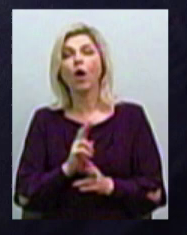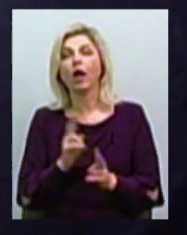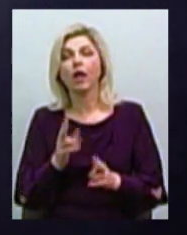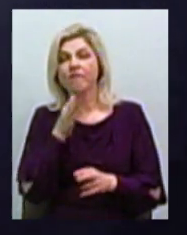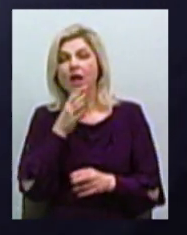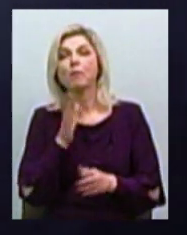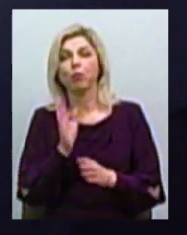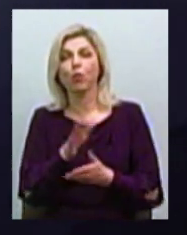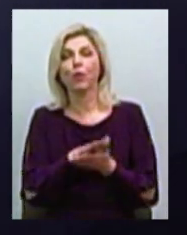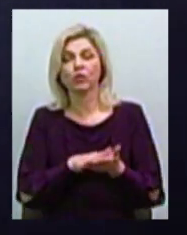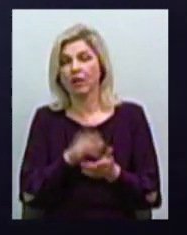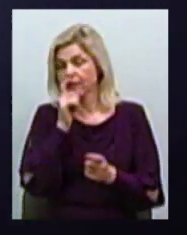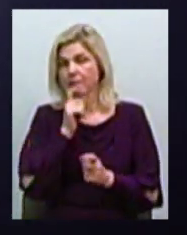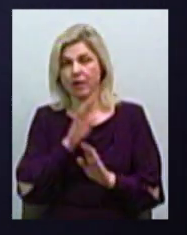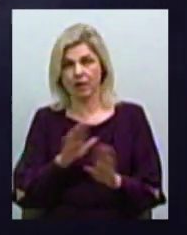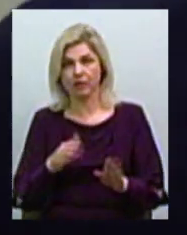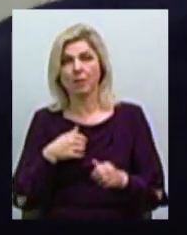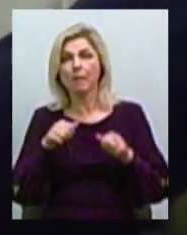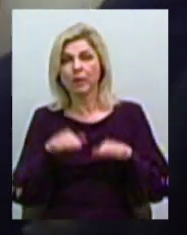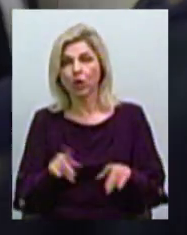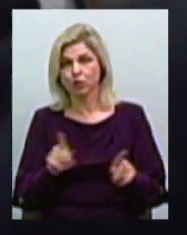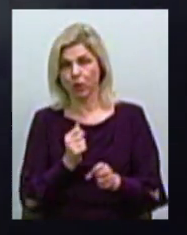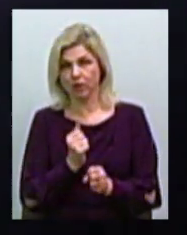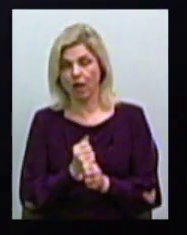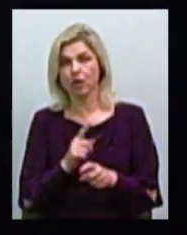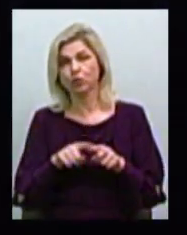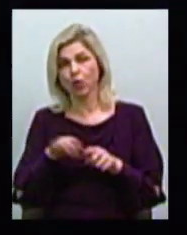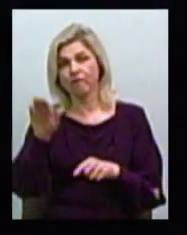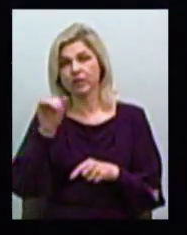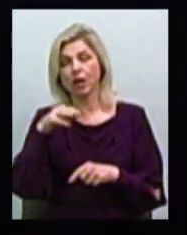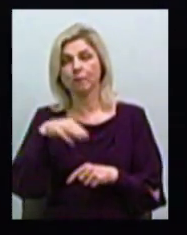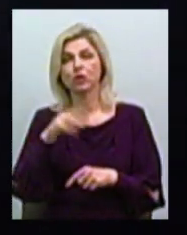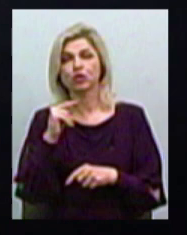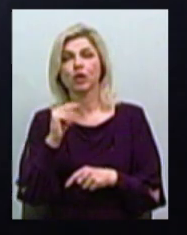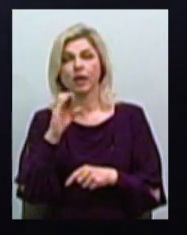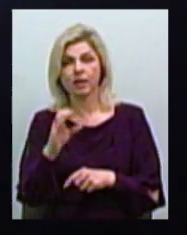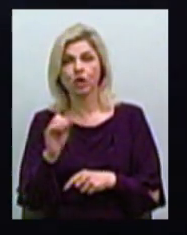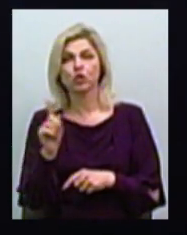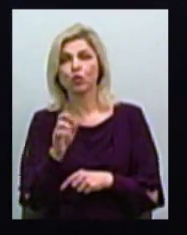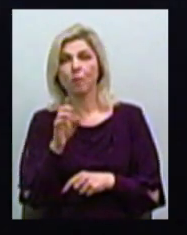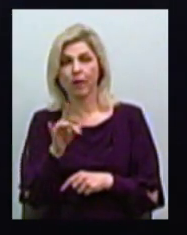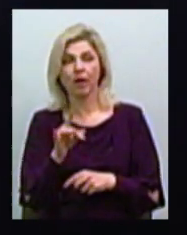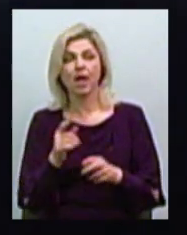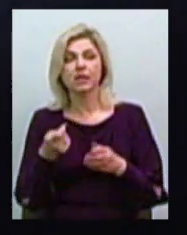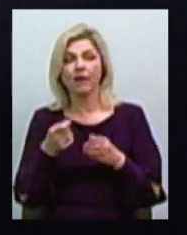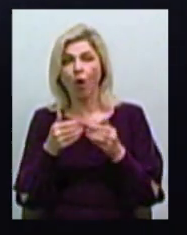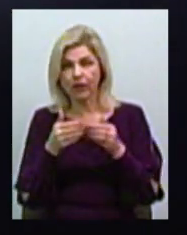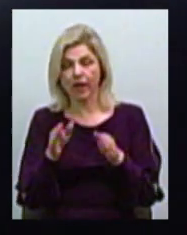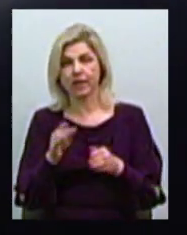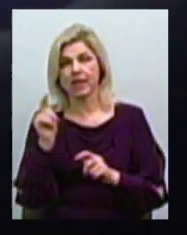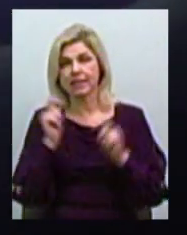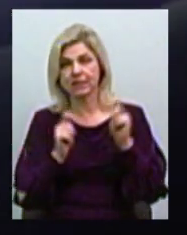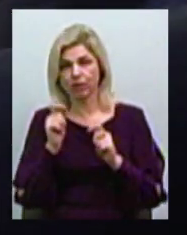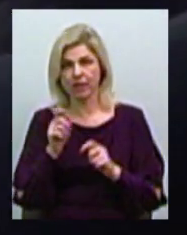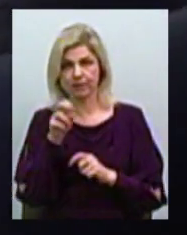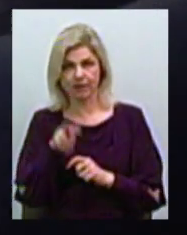продолжаться, непонятно. Мы принимаем решение, что делать. Скорее всего, будем вызывать МЧС, будем предпринимать методы для того, чтобы вскрыть сессионный зал. Нам нужно